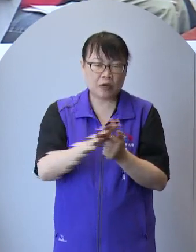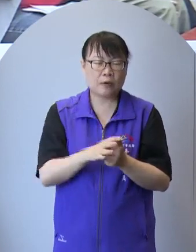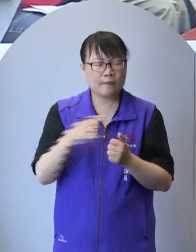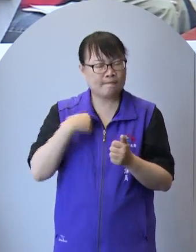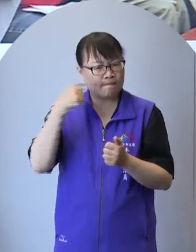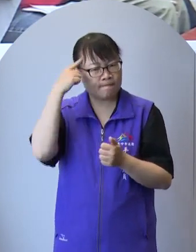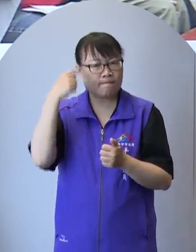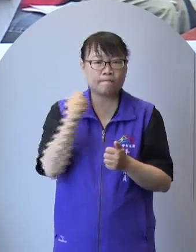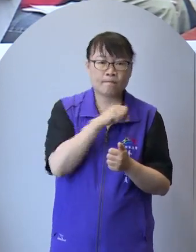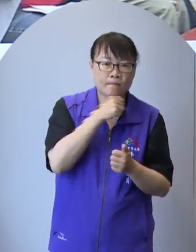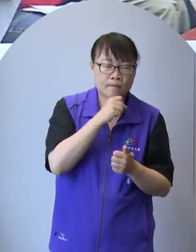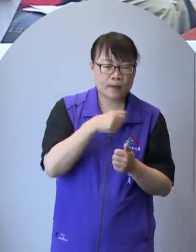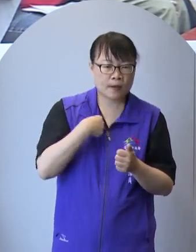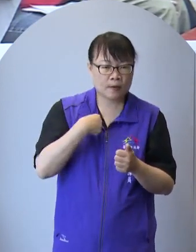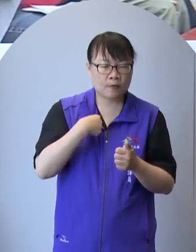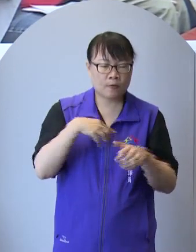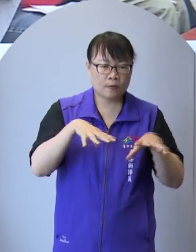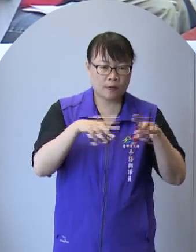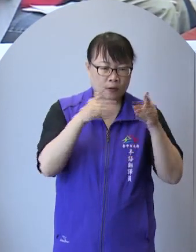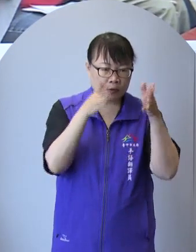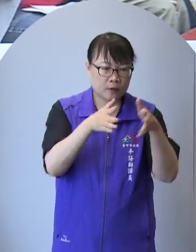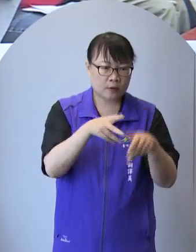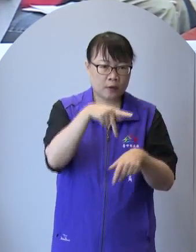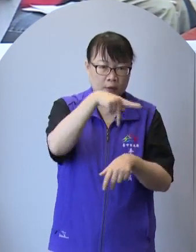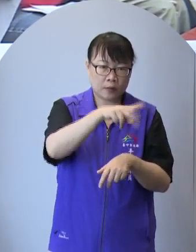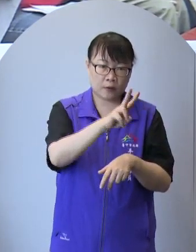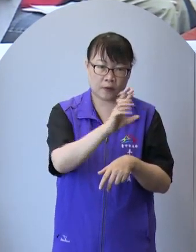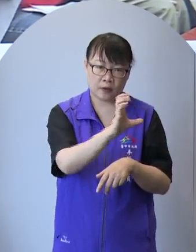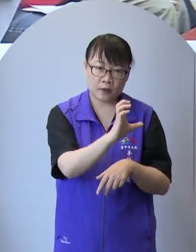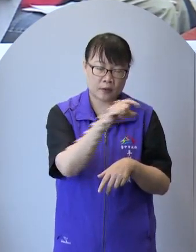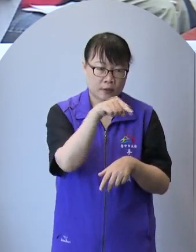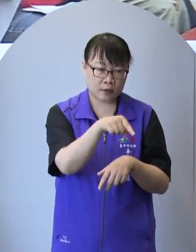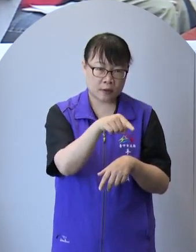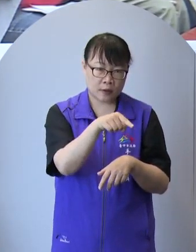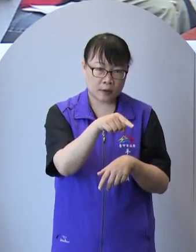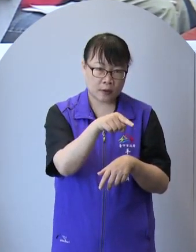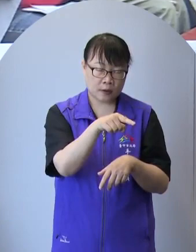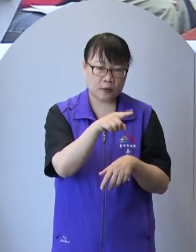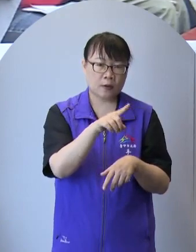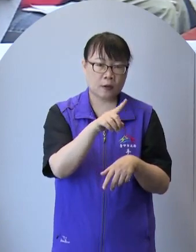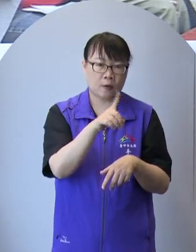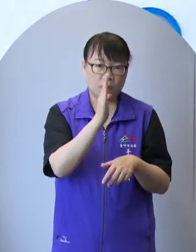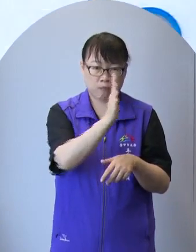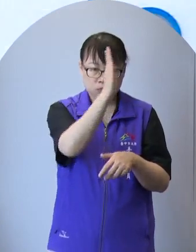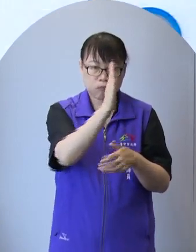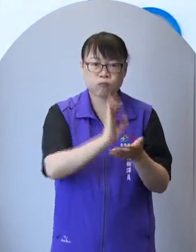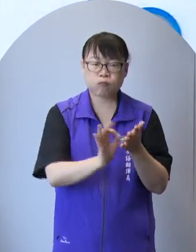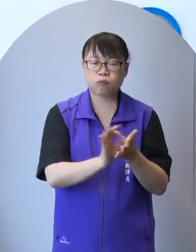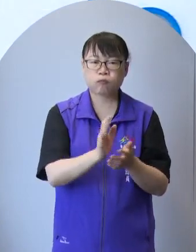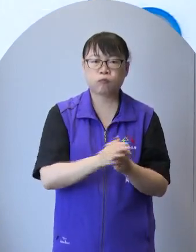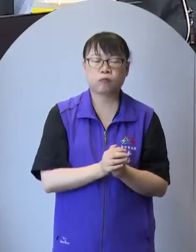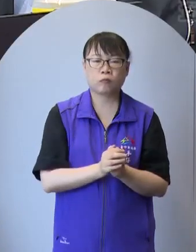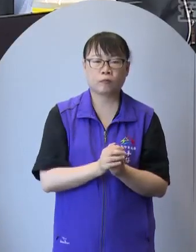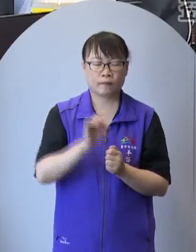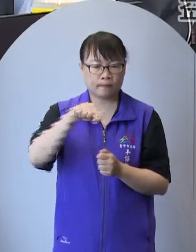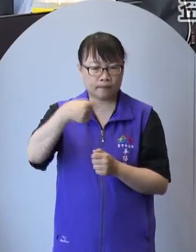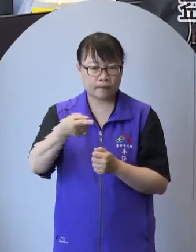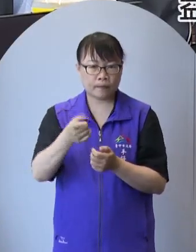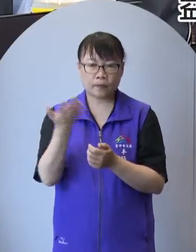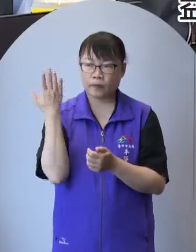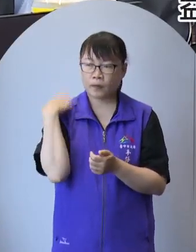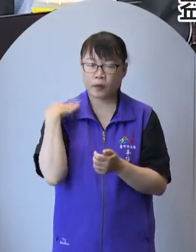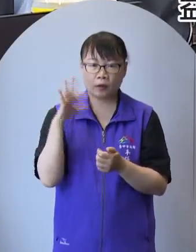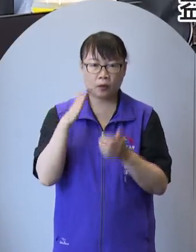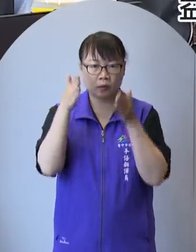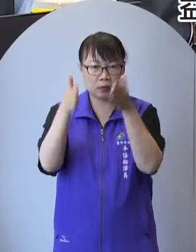会把 PVC 事先或者先来禁止它使用。那下一步的部分呢、啊，我们过去曾经针对